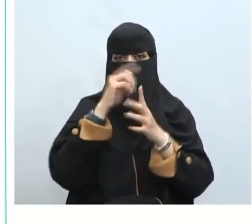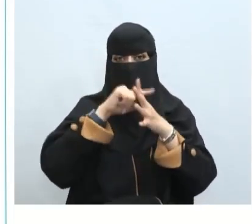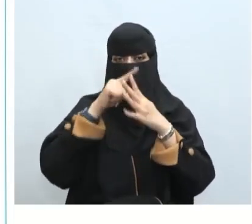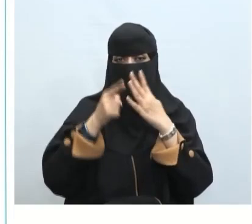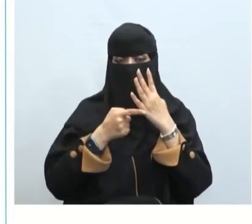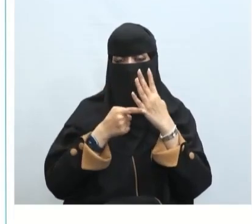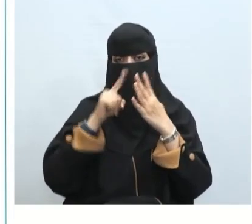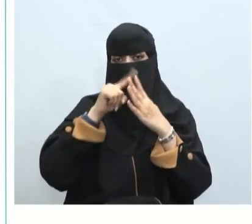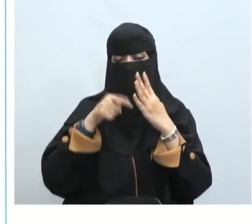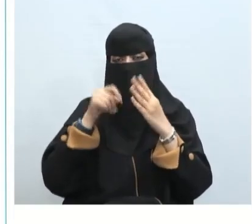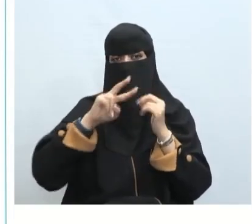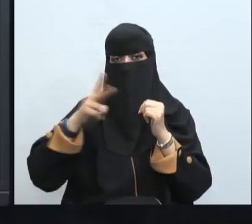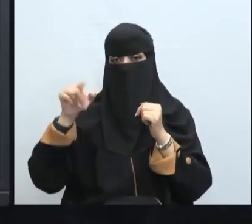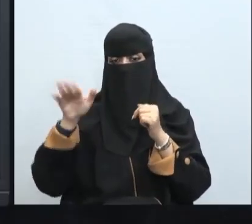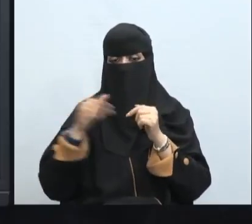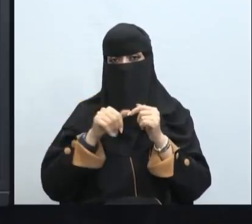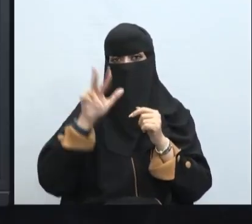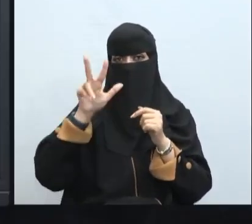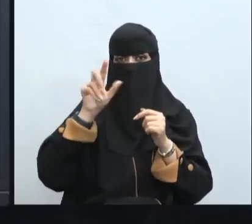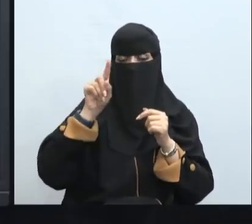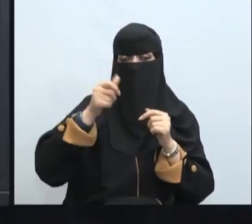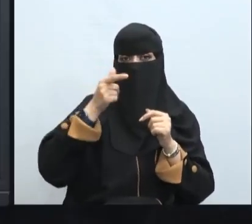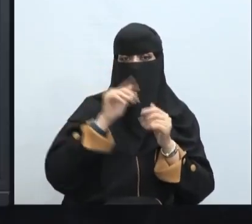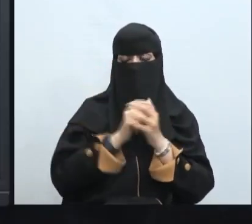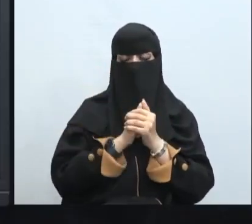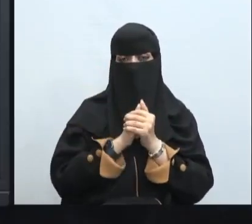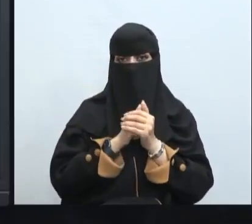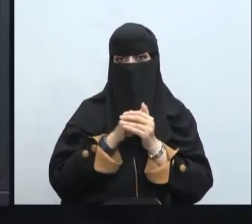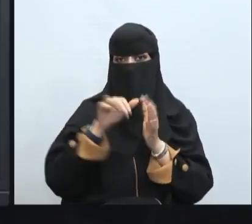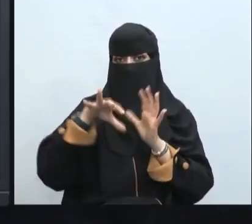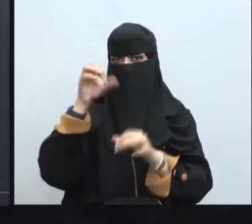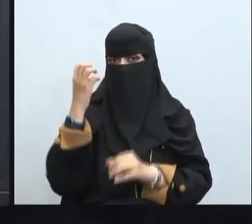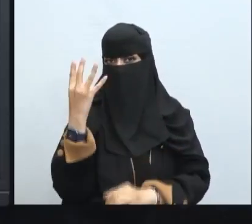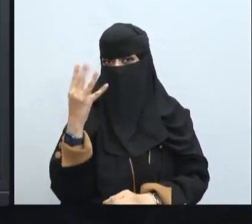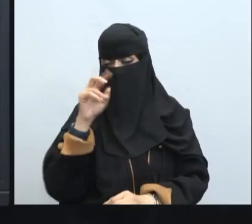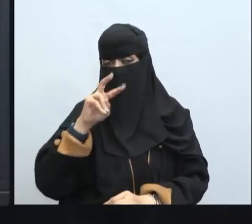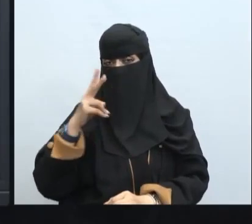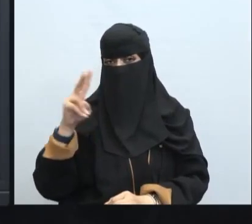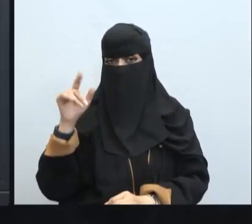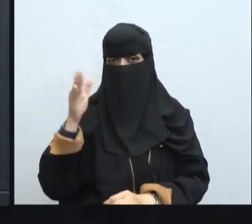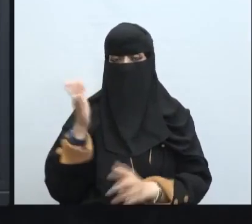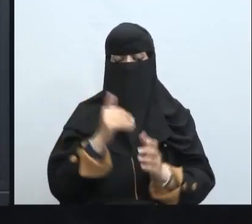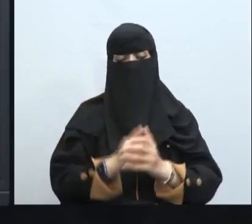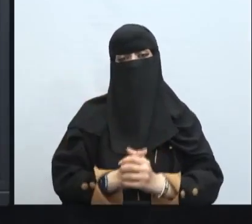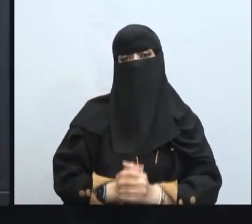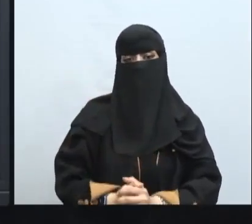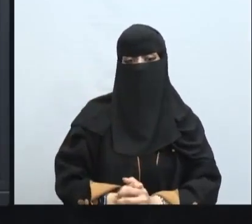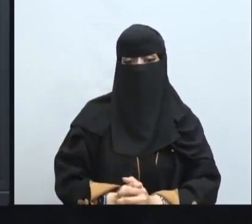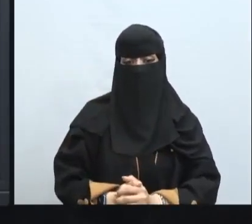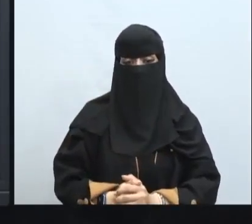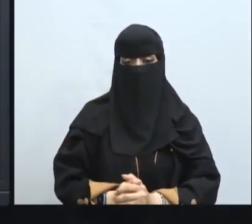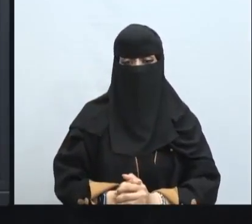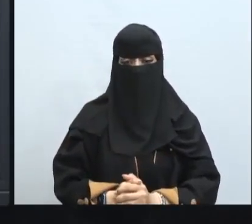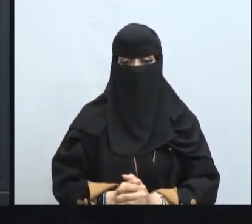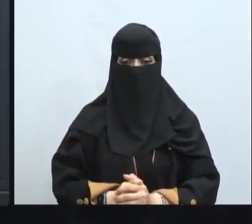انواع للبطاله بطاله هيكليه وبطاله اختياريه وبطاله وظيفيه